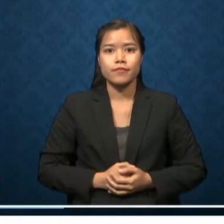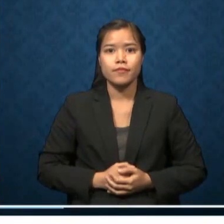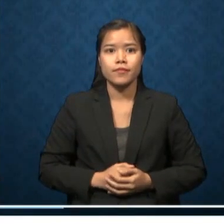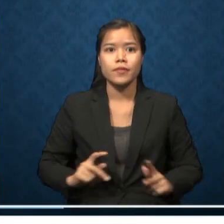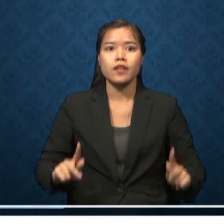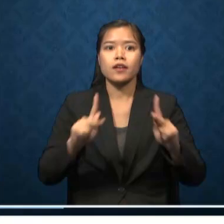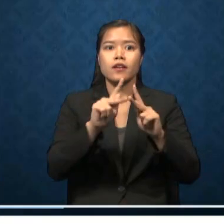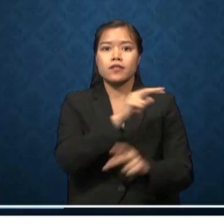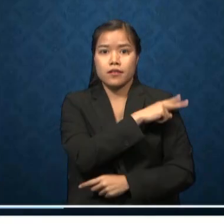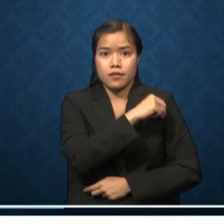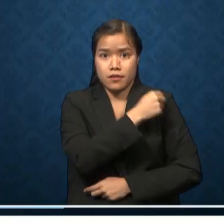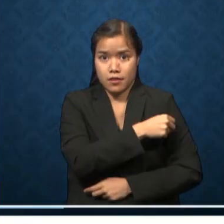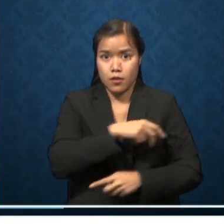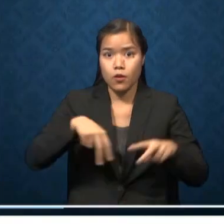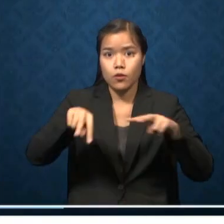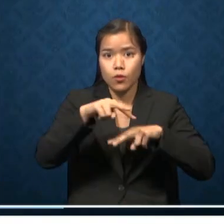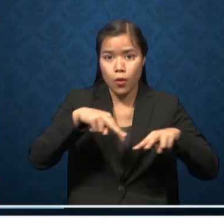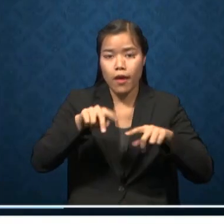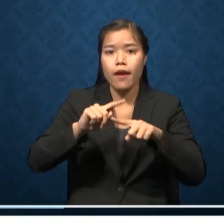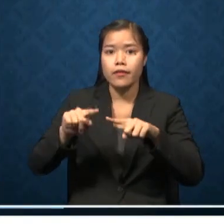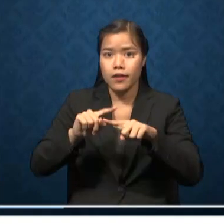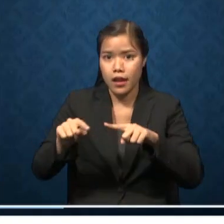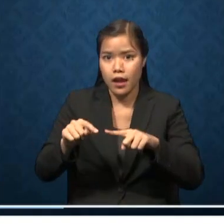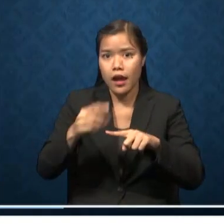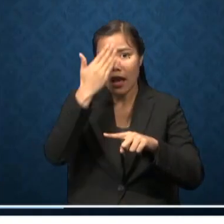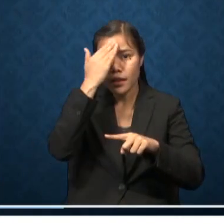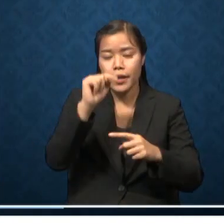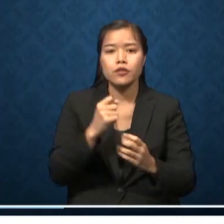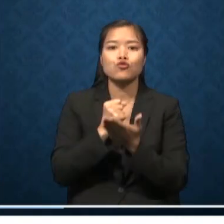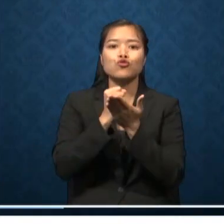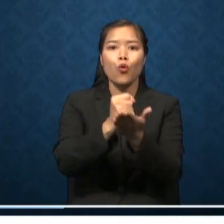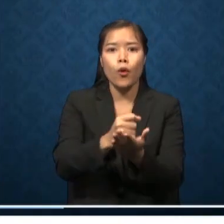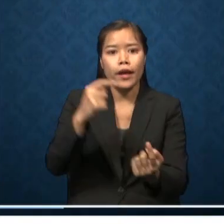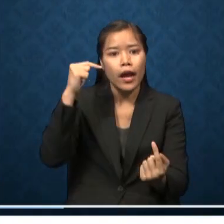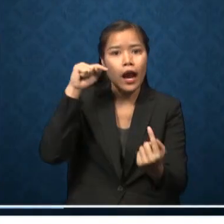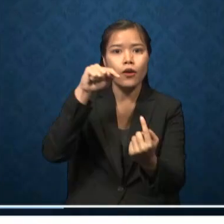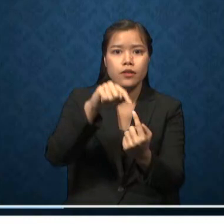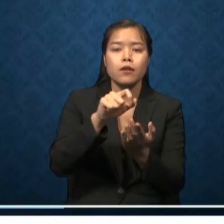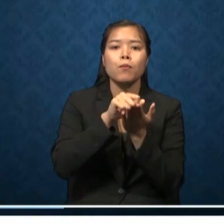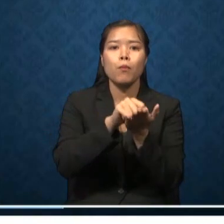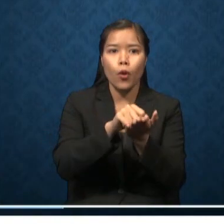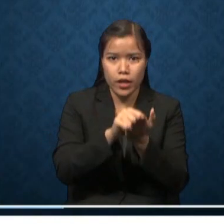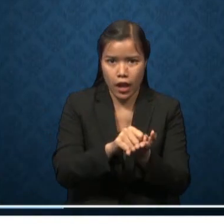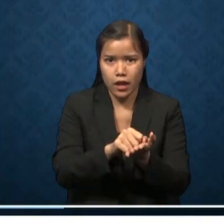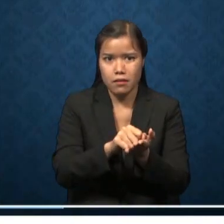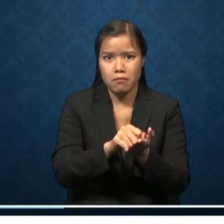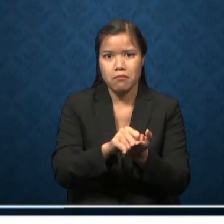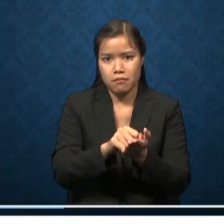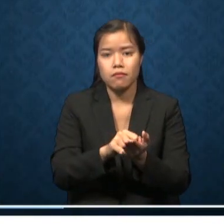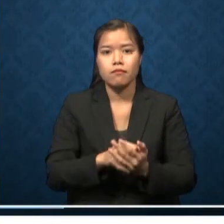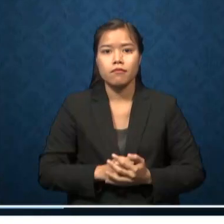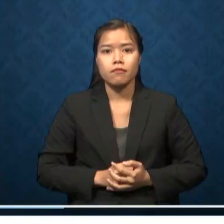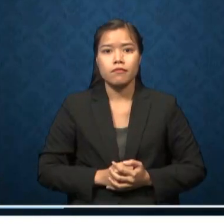บูรณาการในทุกส่วนเนี่ยทำให้มีการเข้าถึงบริการเพิ่มขึ้นอย่างชัดเจนเกือบพันเท่านะคะหลังจากที่มีการ